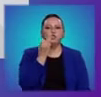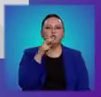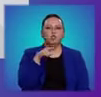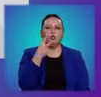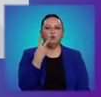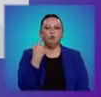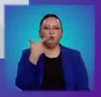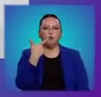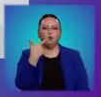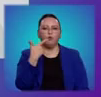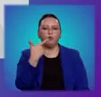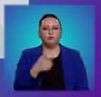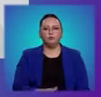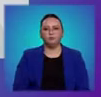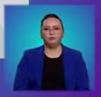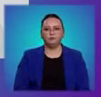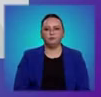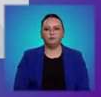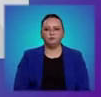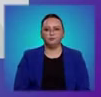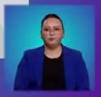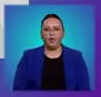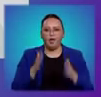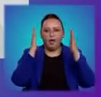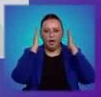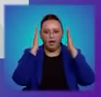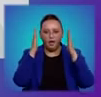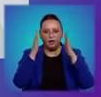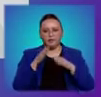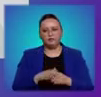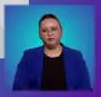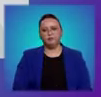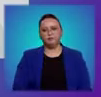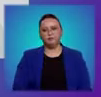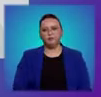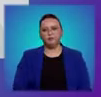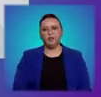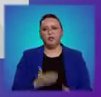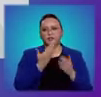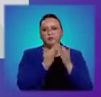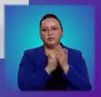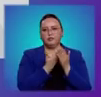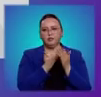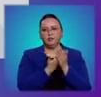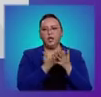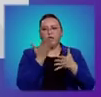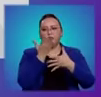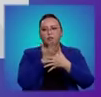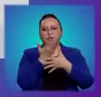гэдэг үгийг сонгож авсан байна. За, анхаарах зүйл байдаг. Жишээ нь тэргүүн